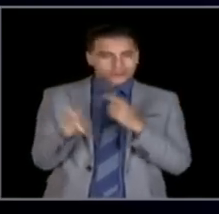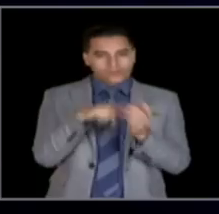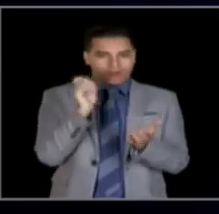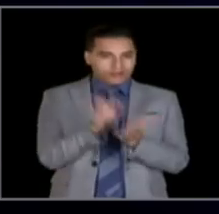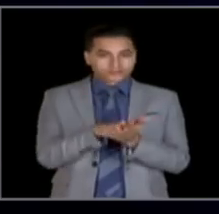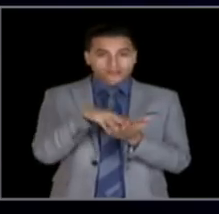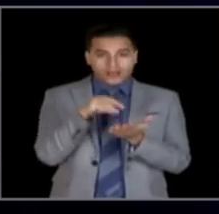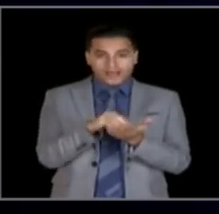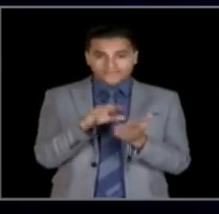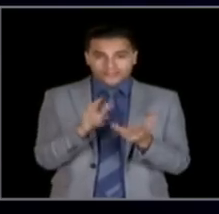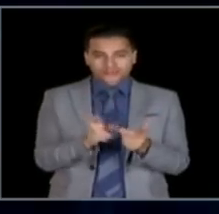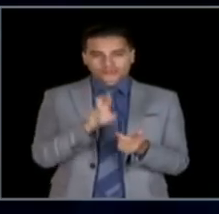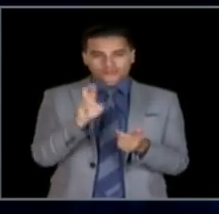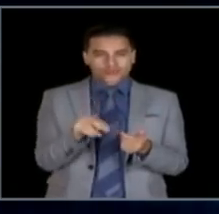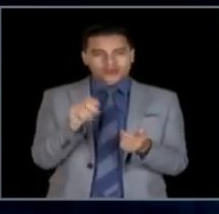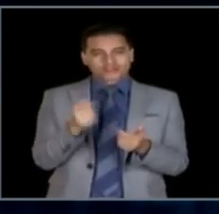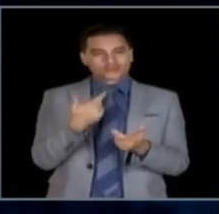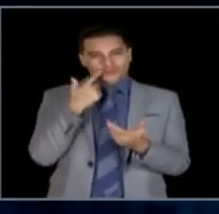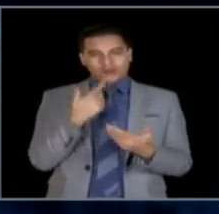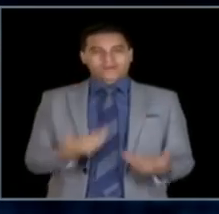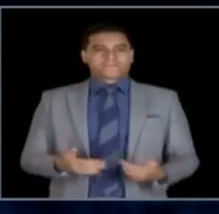حاجة هنبتدي بيها هي سؤال السرعة.